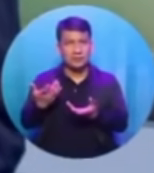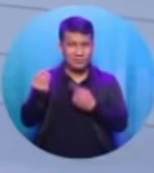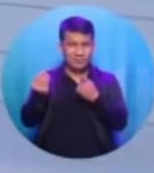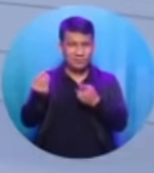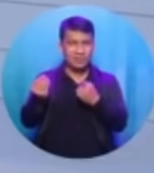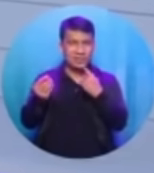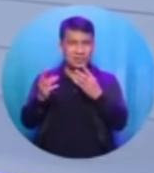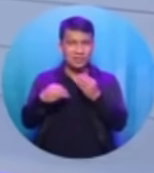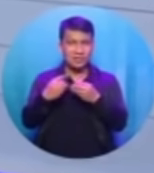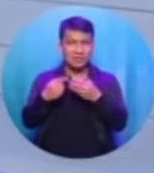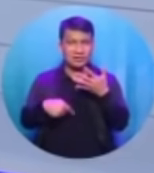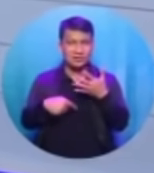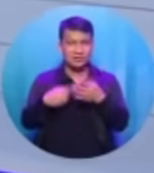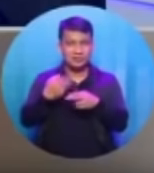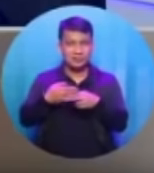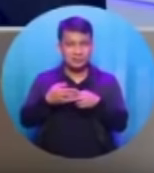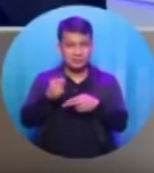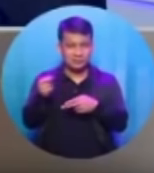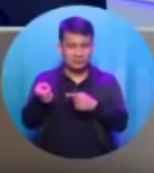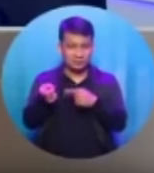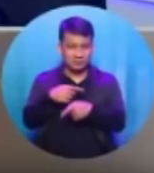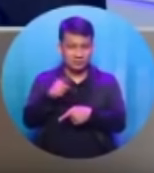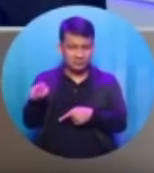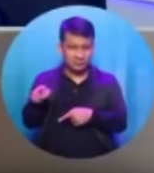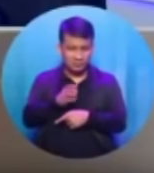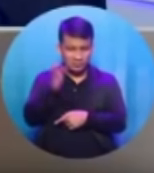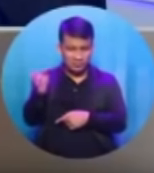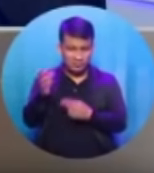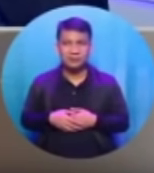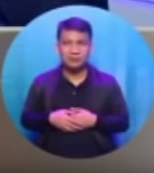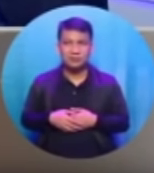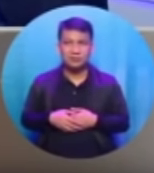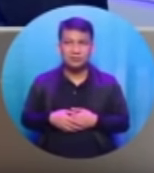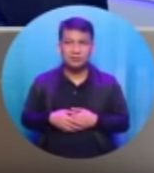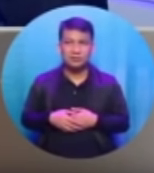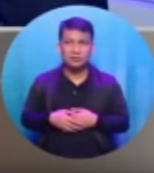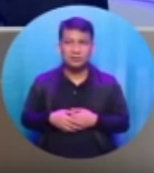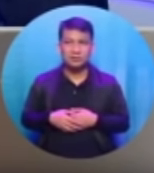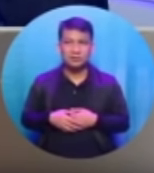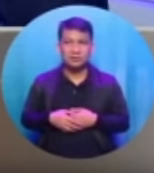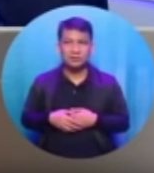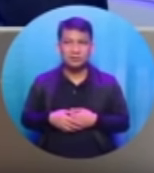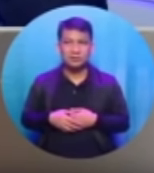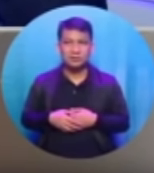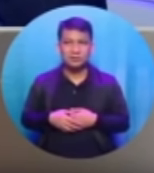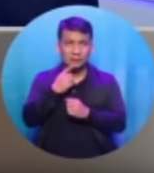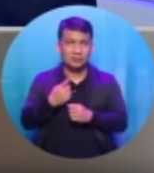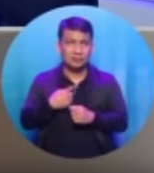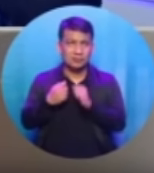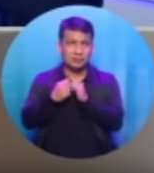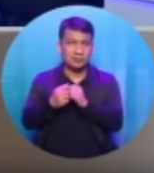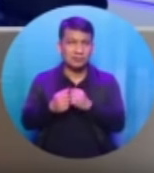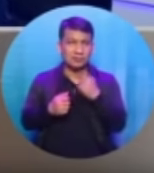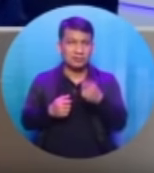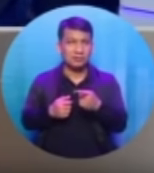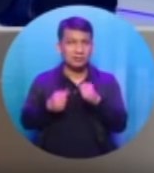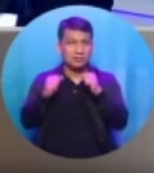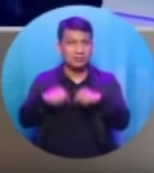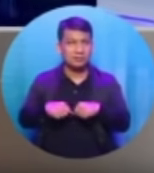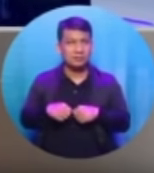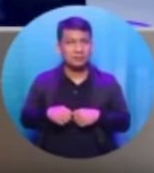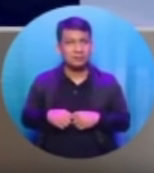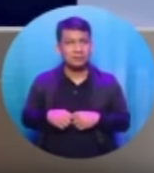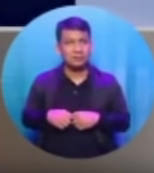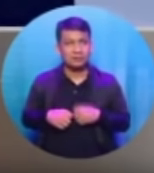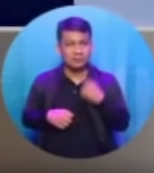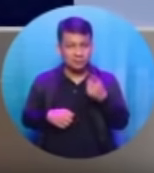Nadoli, ha? Sino sa doli? May pangalan ka ba ng taga-doli na pumunta at walang nangyari? Sabi-sabi lang po dito ng mga kasama ko. Sabi-sabi lang pala.